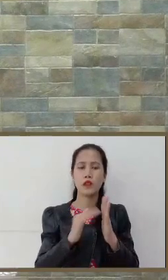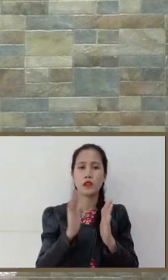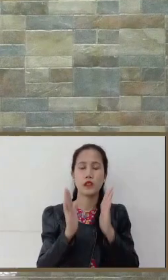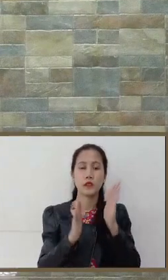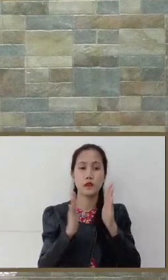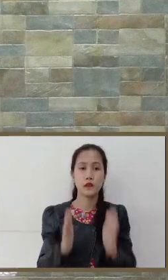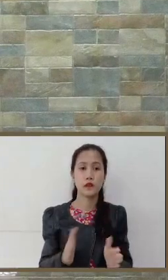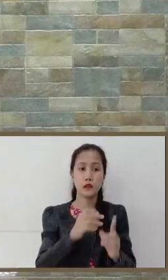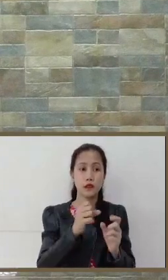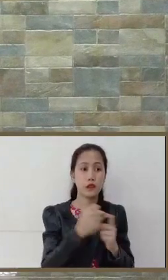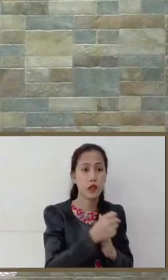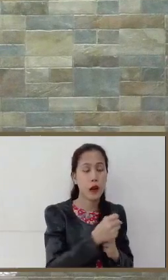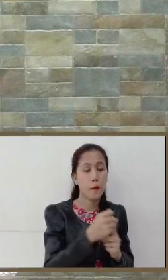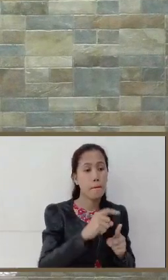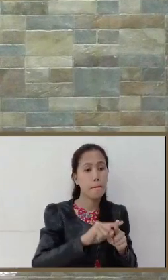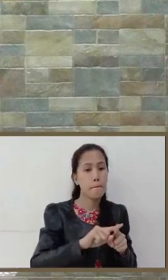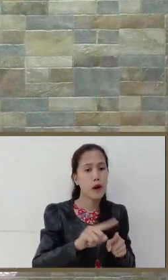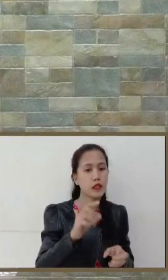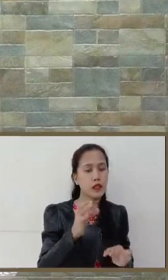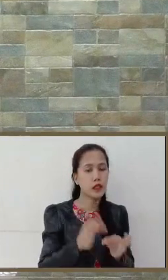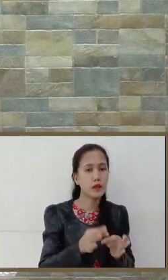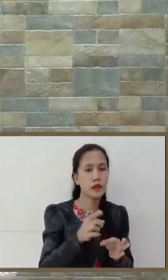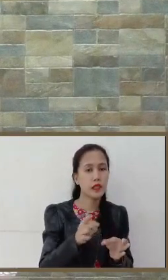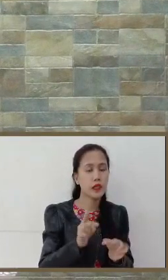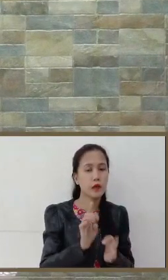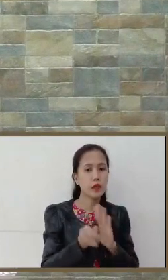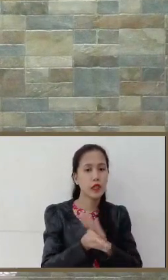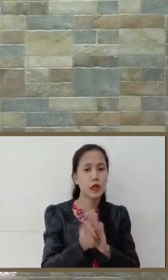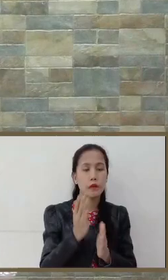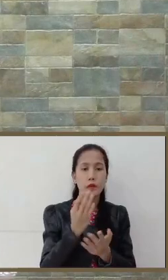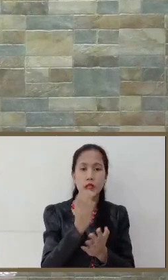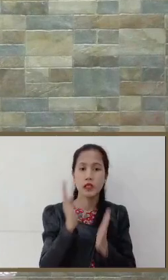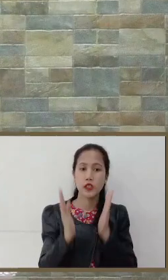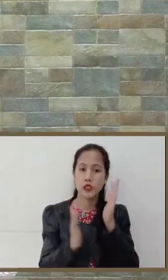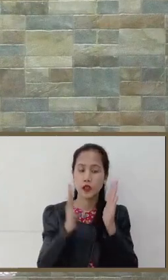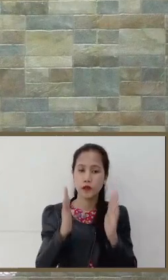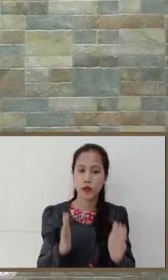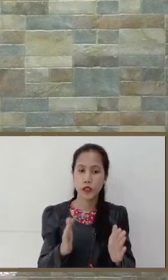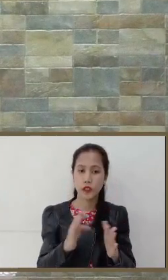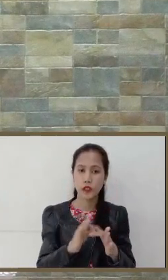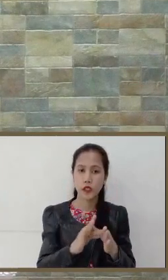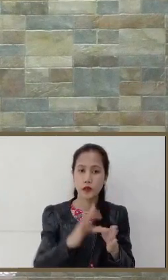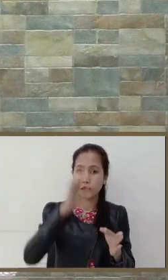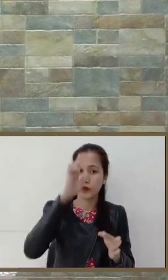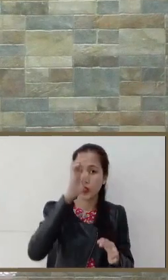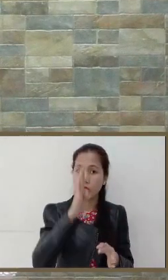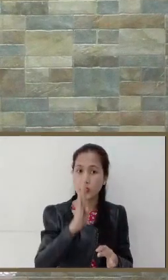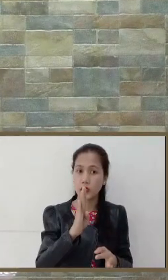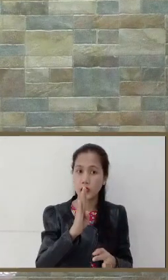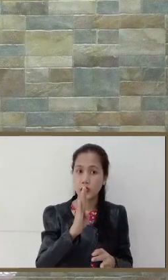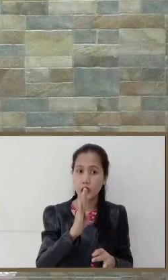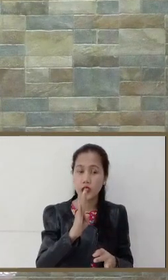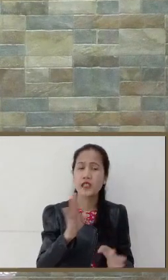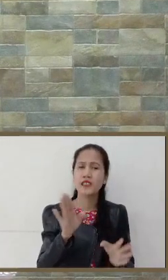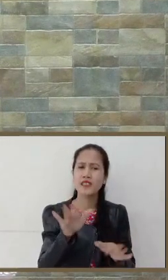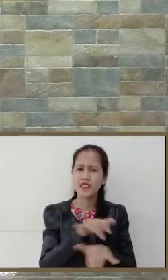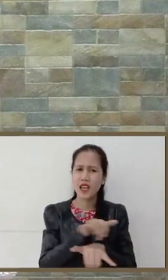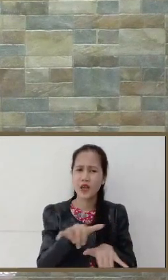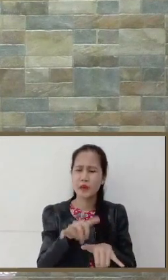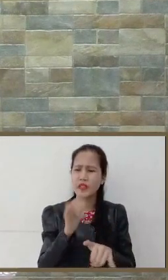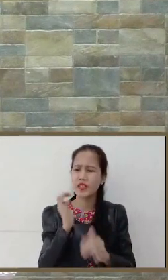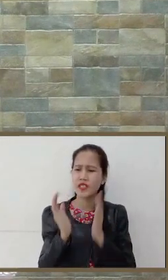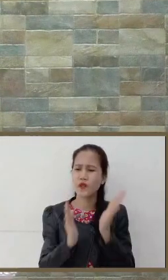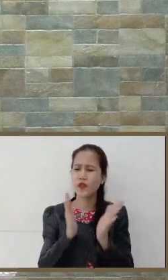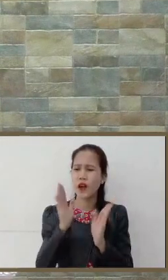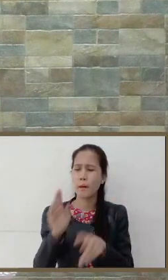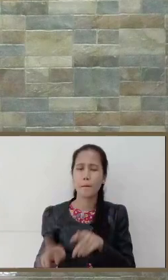you became a servant of men, you will become also a servant of your position. Once na naging servant na po tayo ng